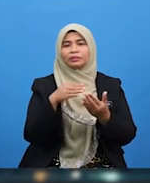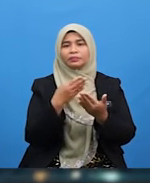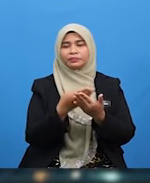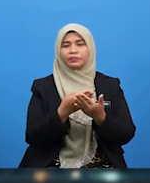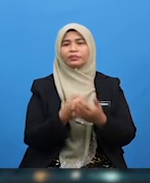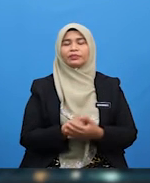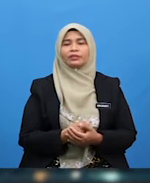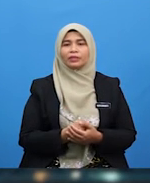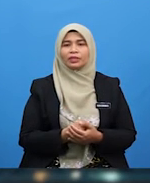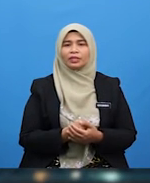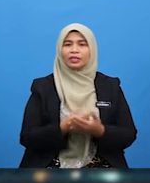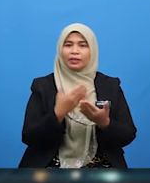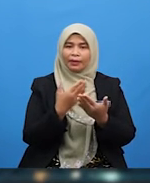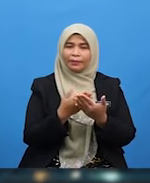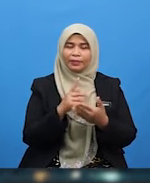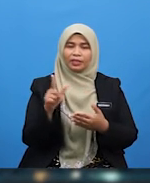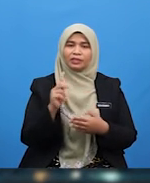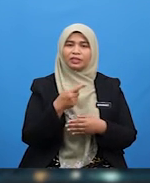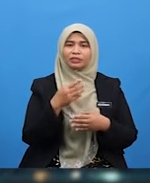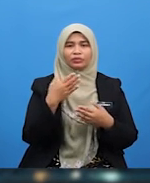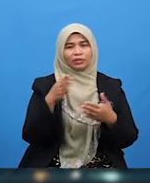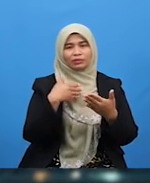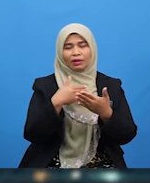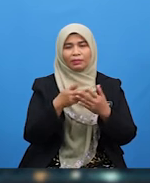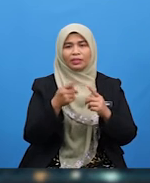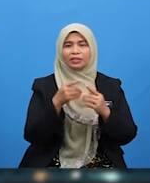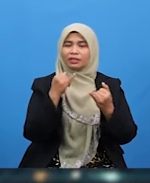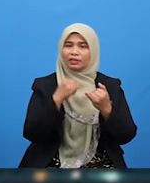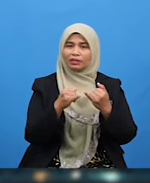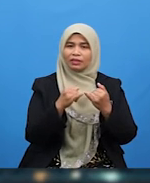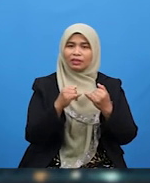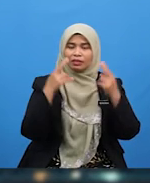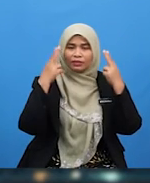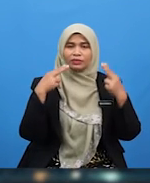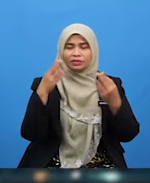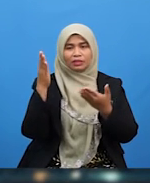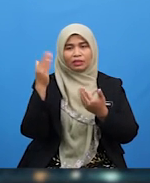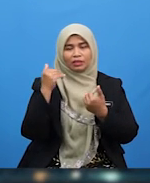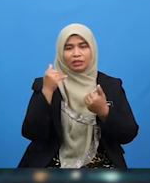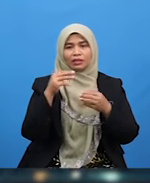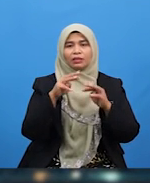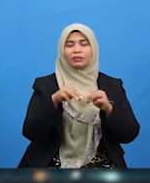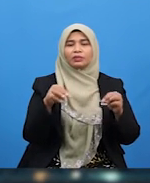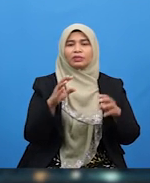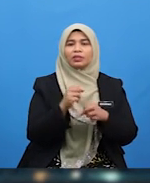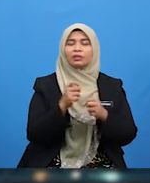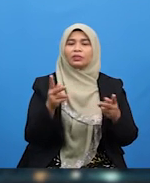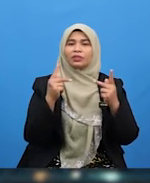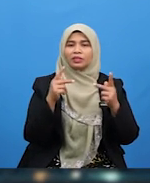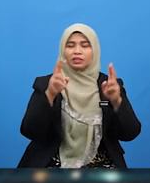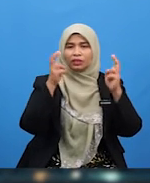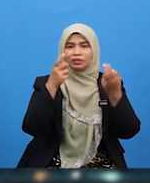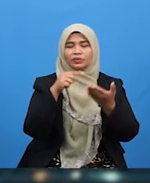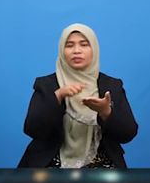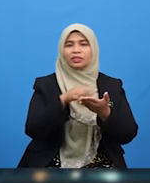Baiklah murid-murid, kelas kita telah sampai ke penghujungnya. Ustazah mengharapkan murid-murid dapat menguasai topik ini